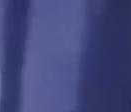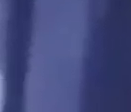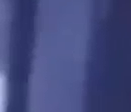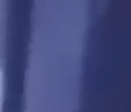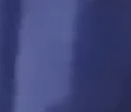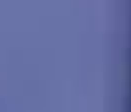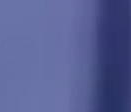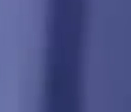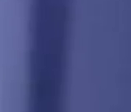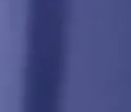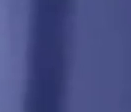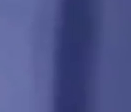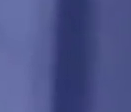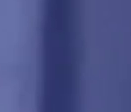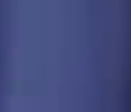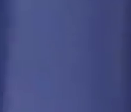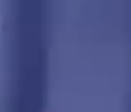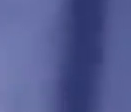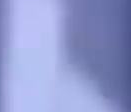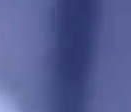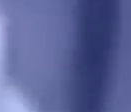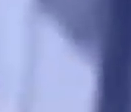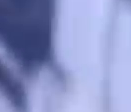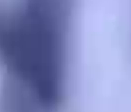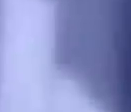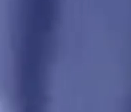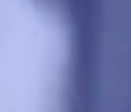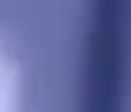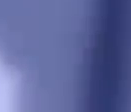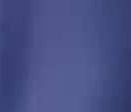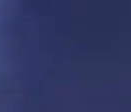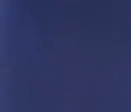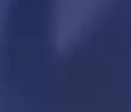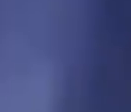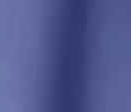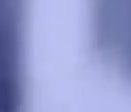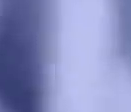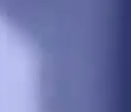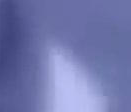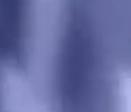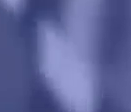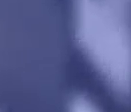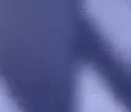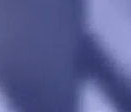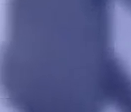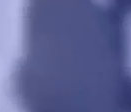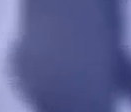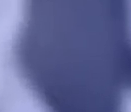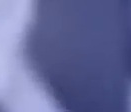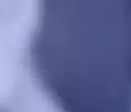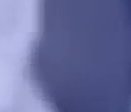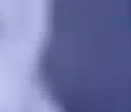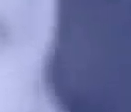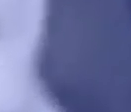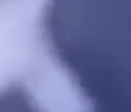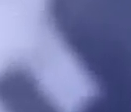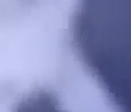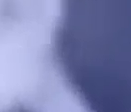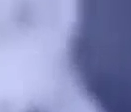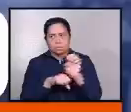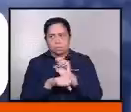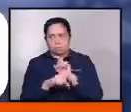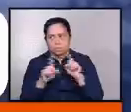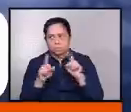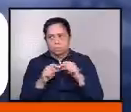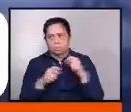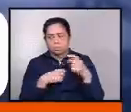check kasi ipinasok referral. Opo, referral lang. Okay. So doon pa lang naging pabayaan ng school. Opo. Sa lahat po ng empleyado, hindi nila